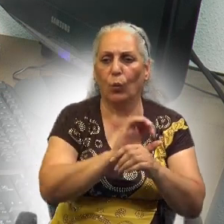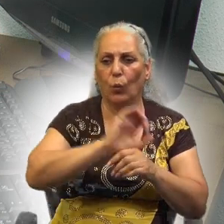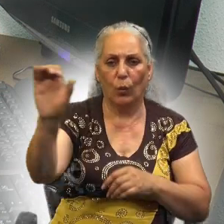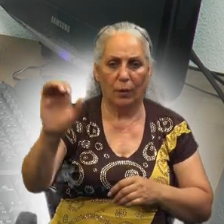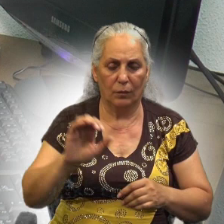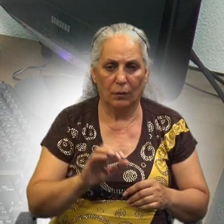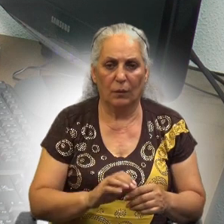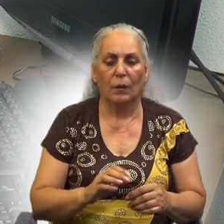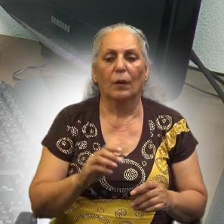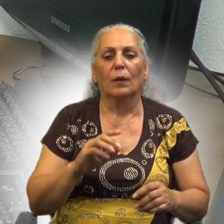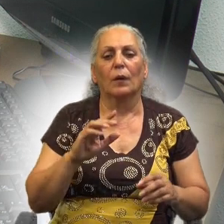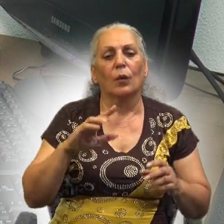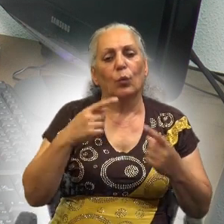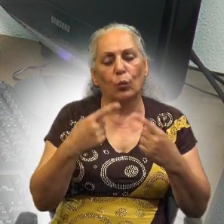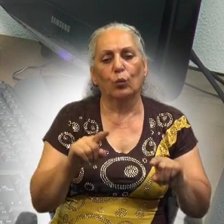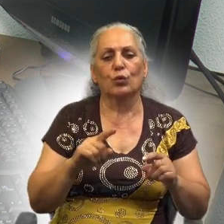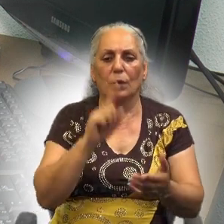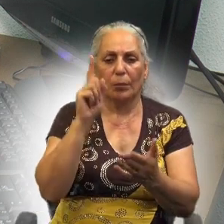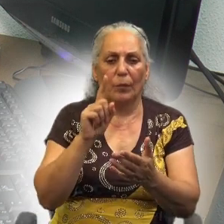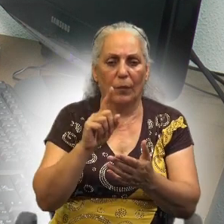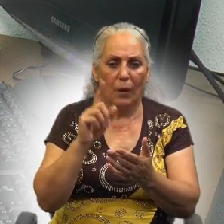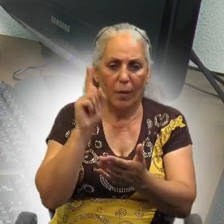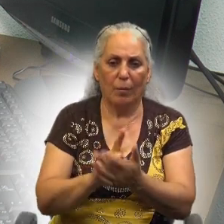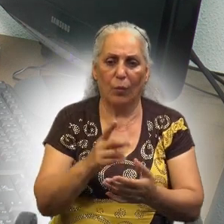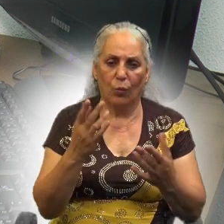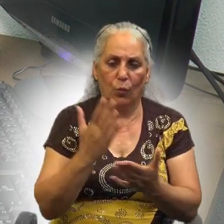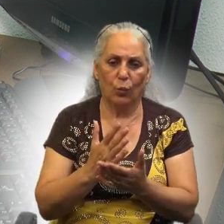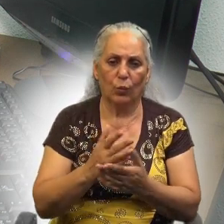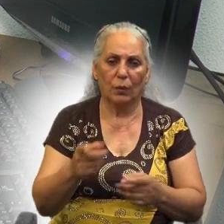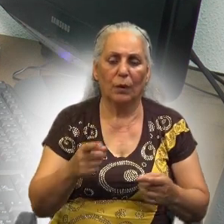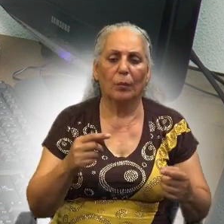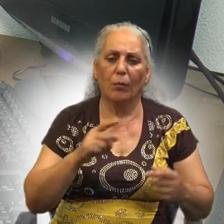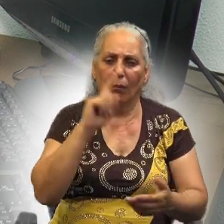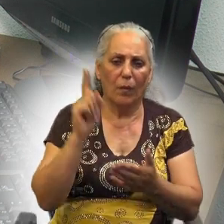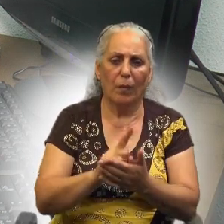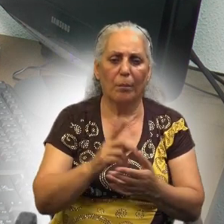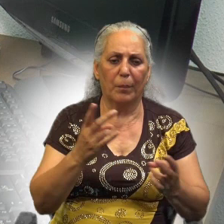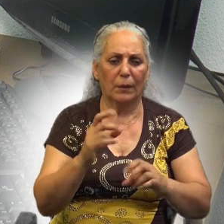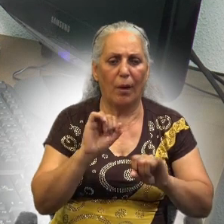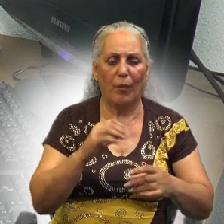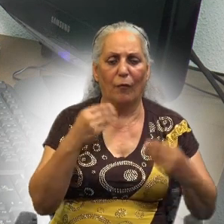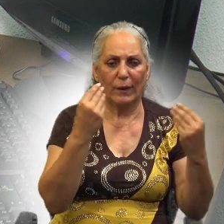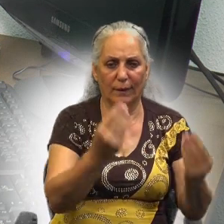ուղարկել։ Բացի դրանից, մի ուրիշ կարևոր պարտականություն նշեմ, վարչակազմը պարտավոր է ապահովել